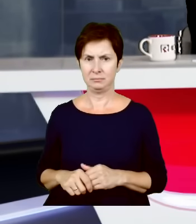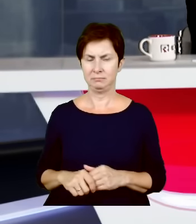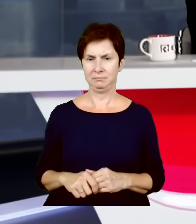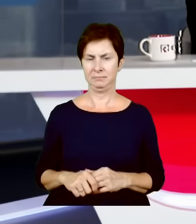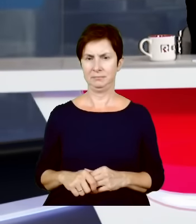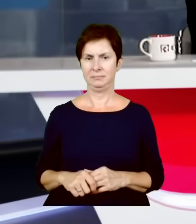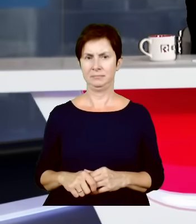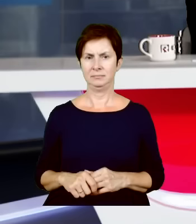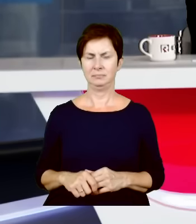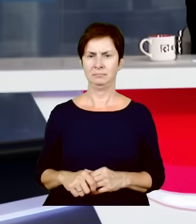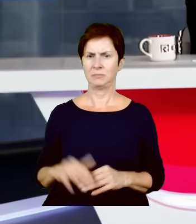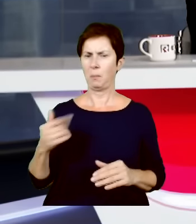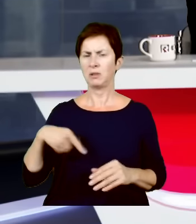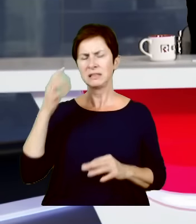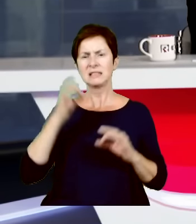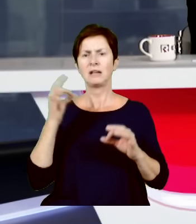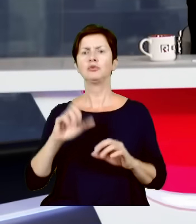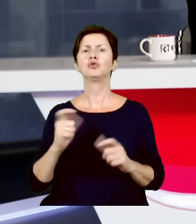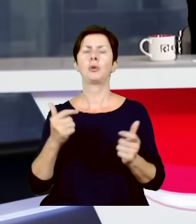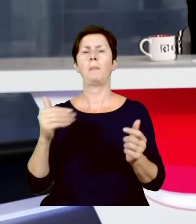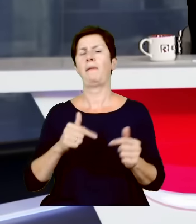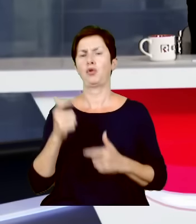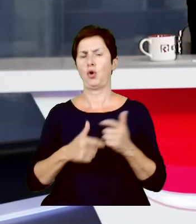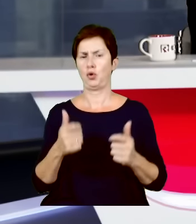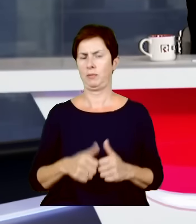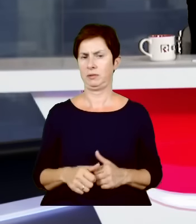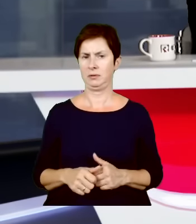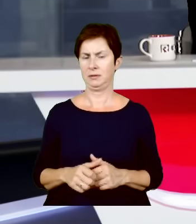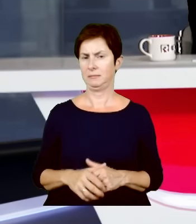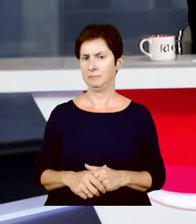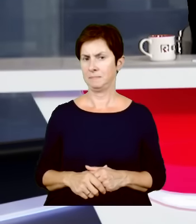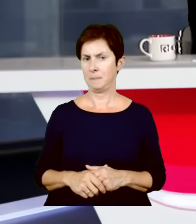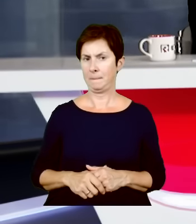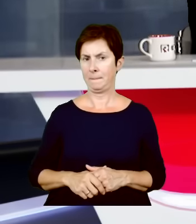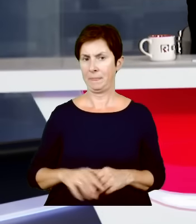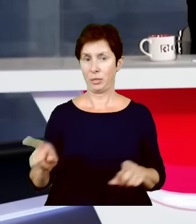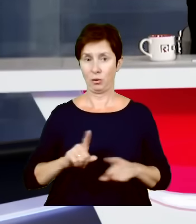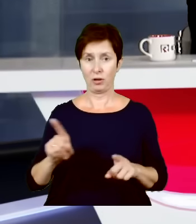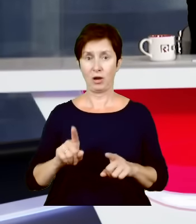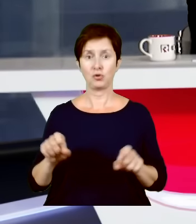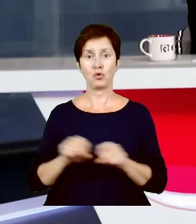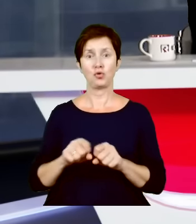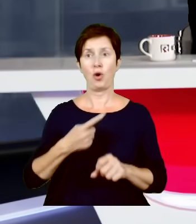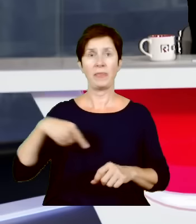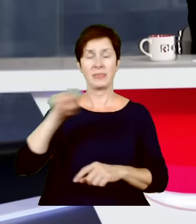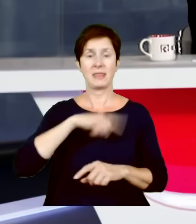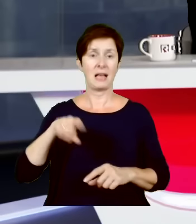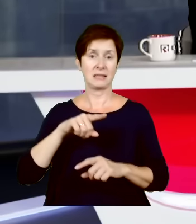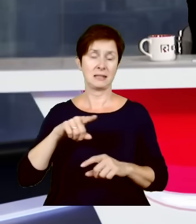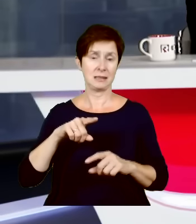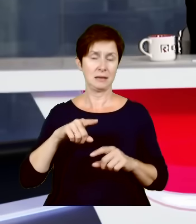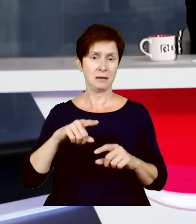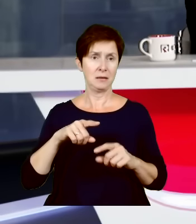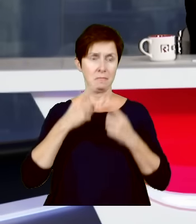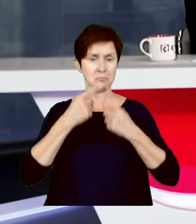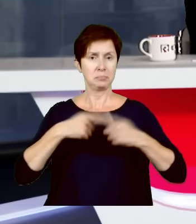takim razie Donald Tusk skoro tak nam oznajmił Polakom bo rozumiem że to do nas wszystkich był skierowany ten dymisja przyjęta to gdyby nie to